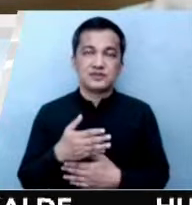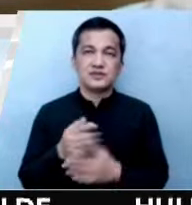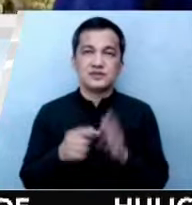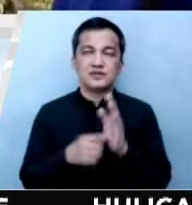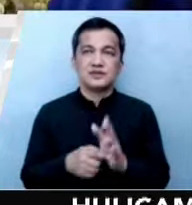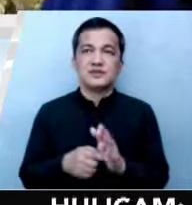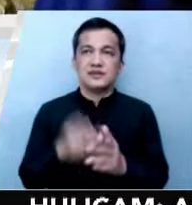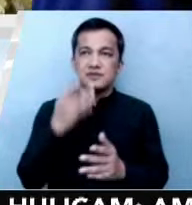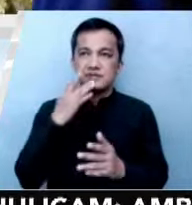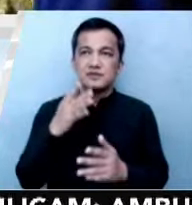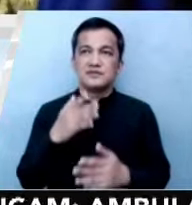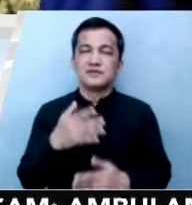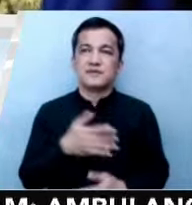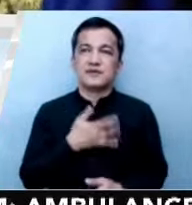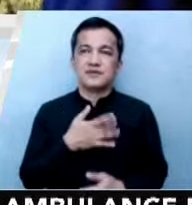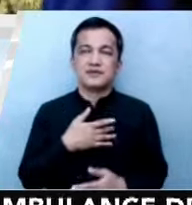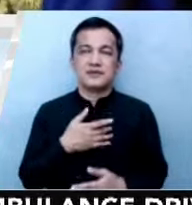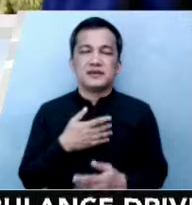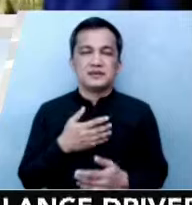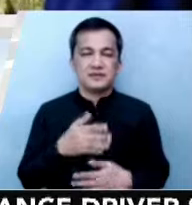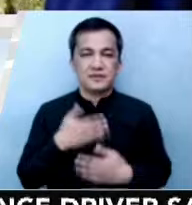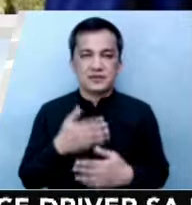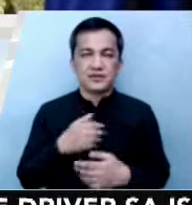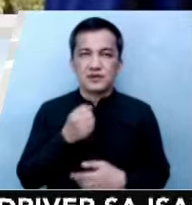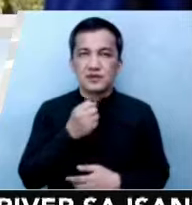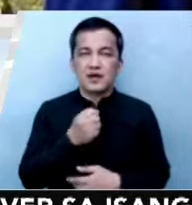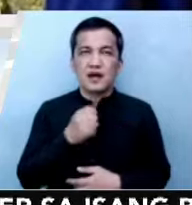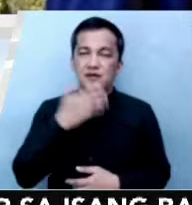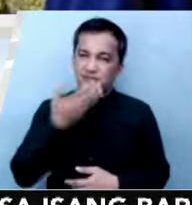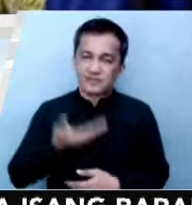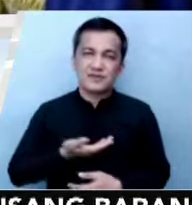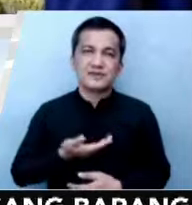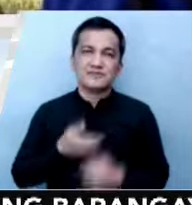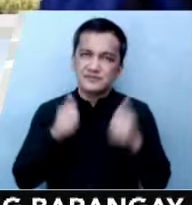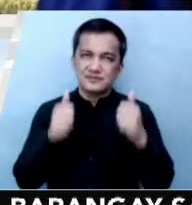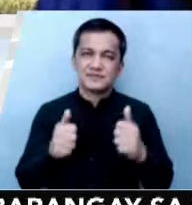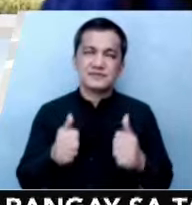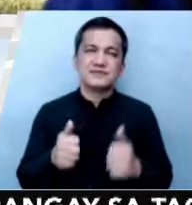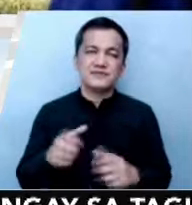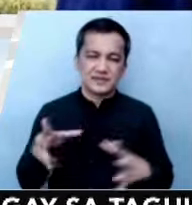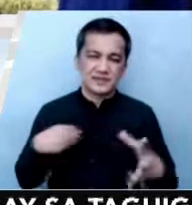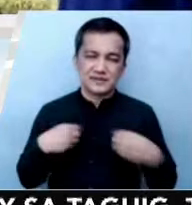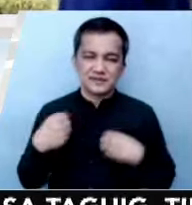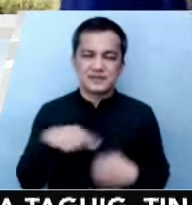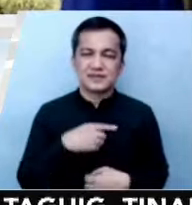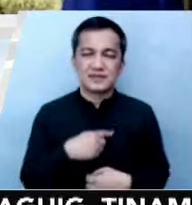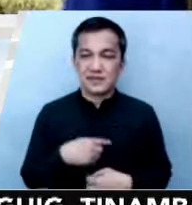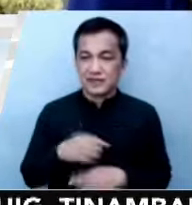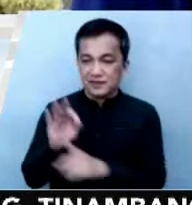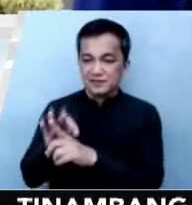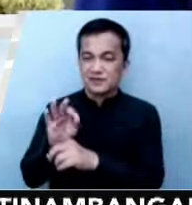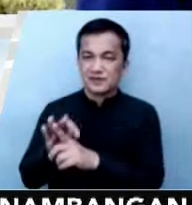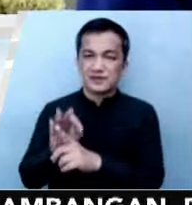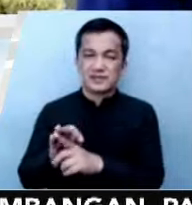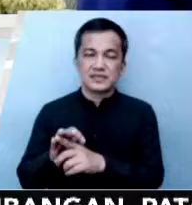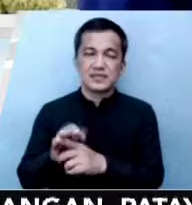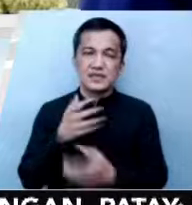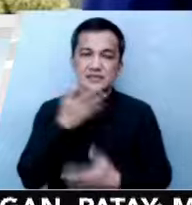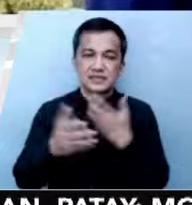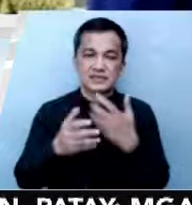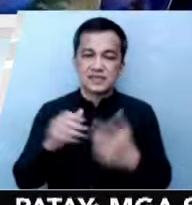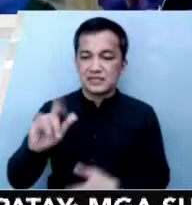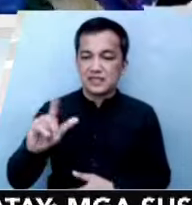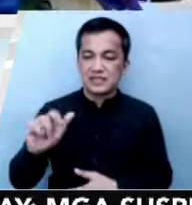sobrang warmth nung pagtanggap nila sa amin. Tili and din ang fans kay Alden Richards sa kanyang